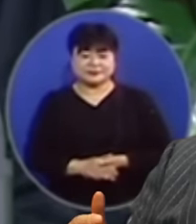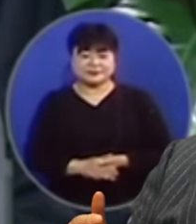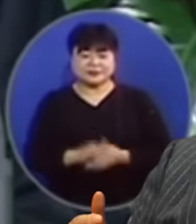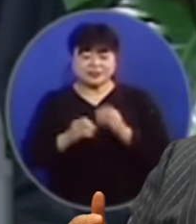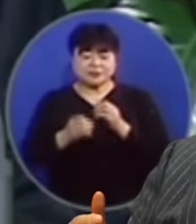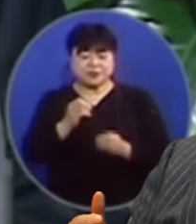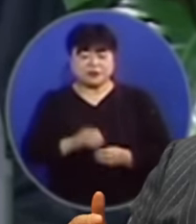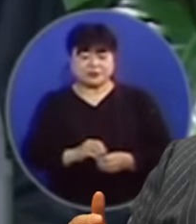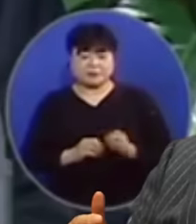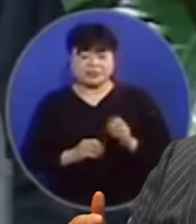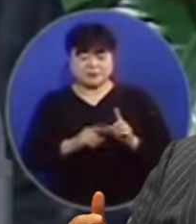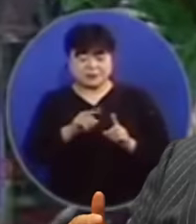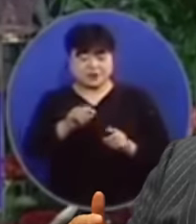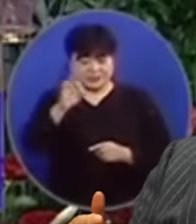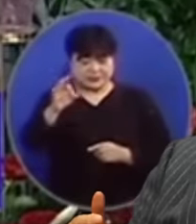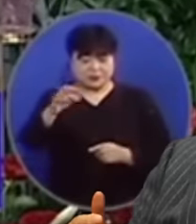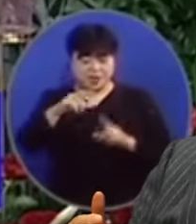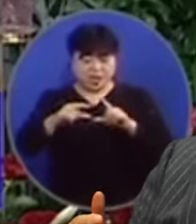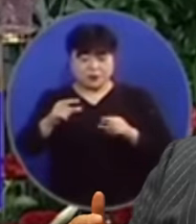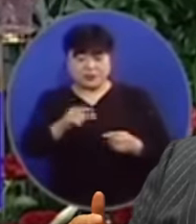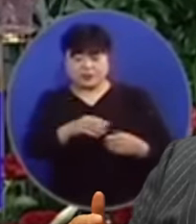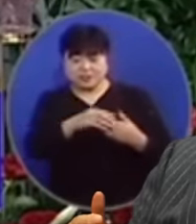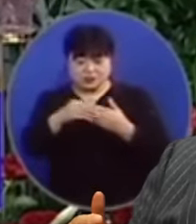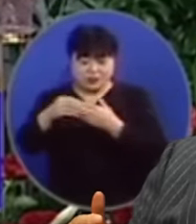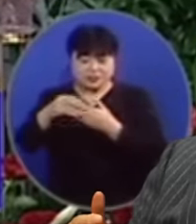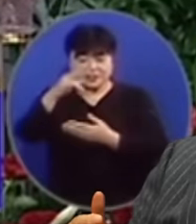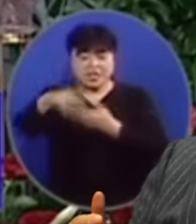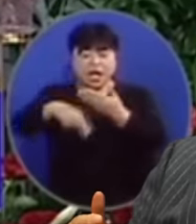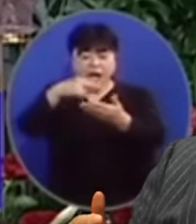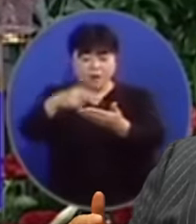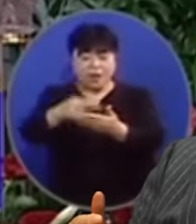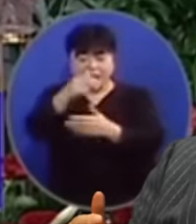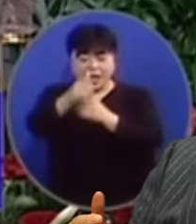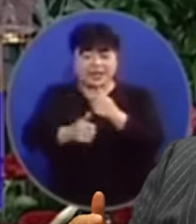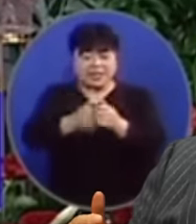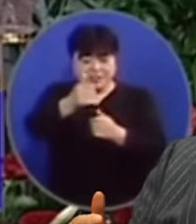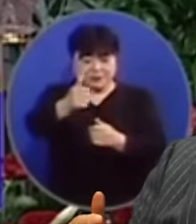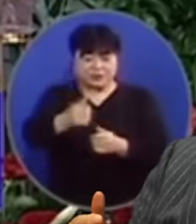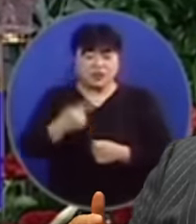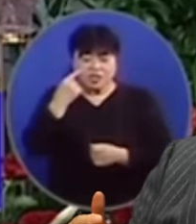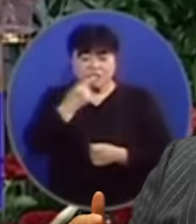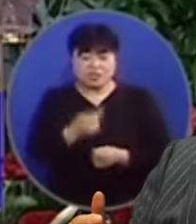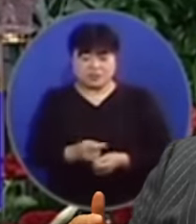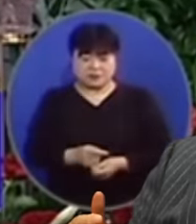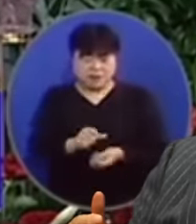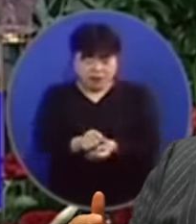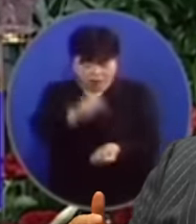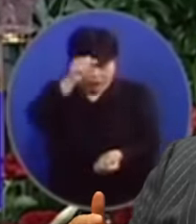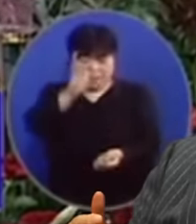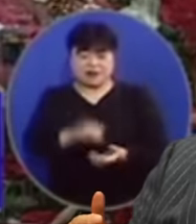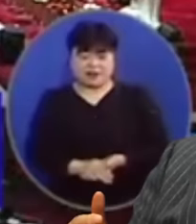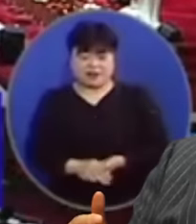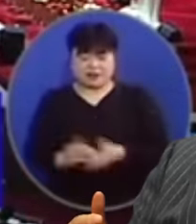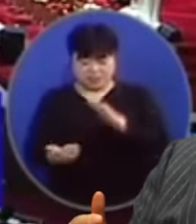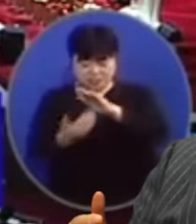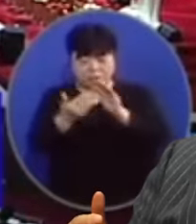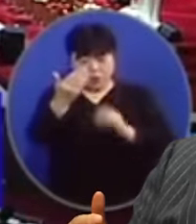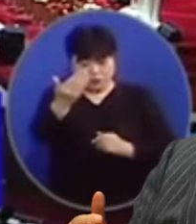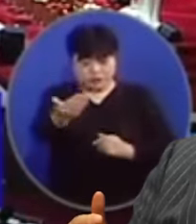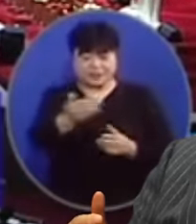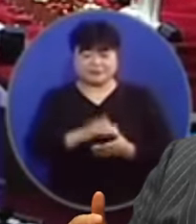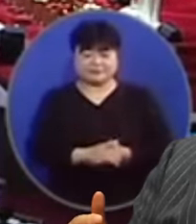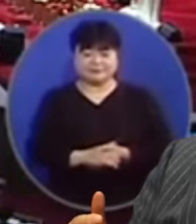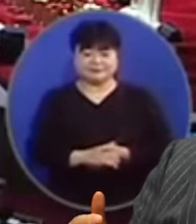시편 81편 10절에 나는 너를 애굽 땅에서 인도하여 낸 야훼 내 하나님이니 내 입을 넓게 열라 내가 채우리라.